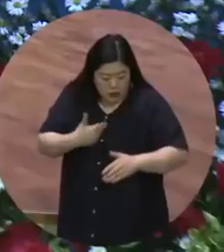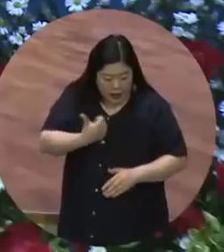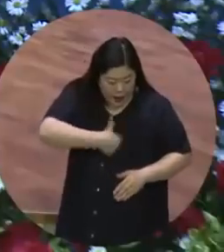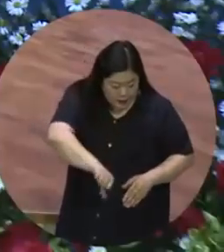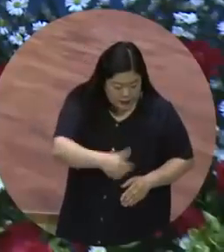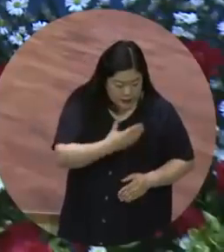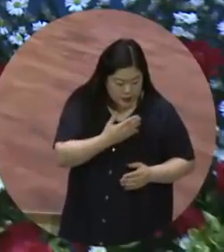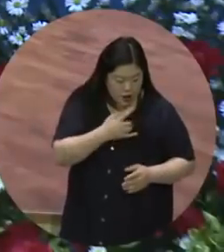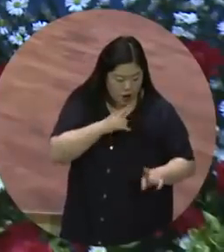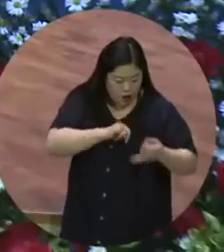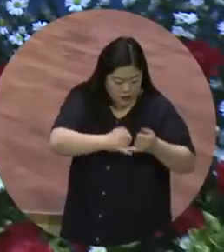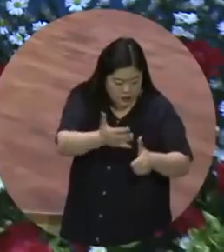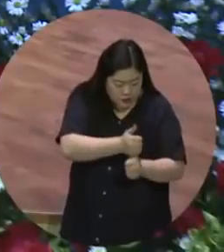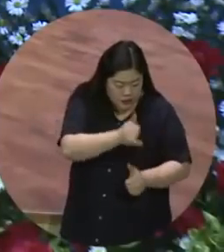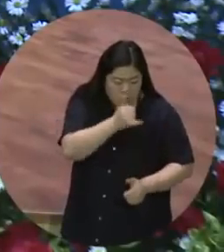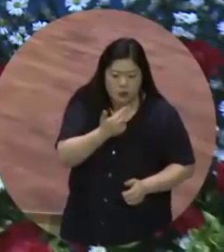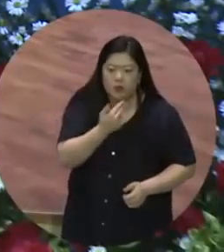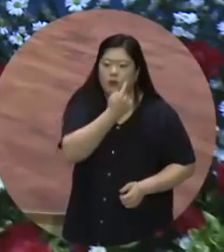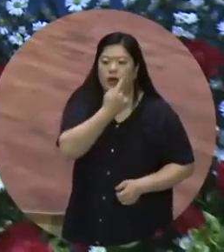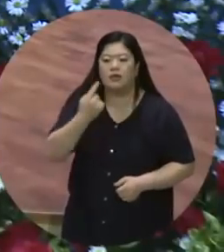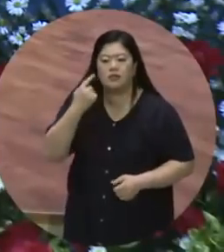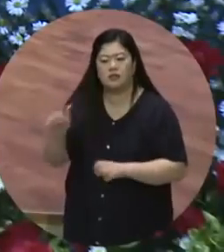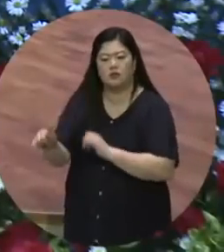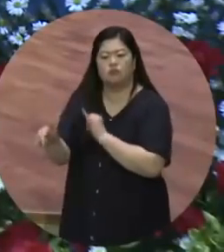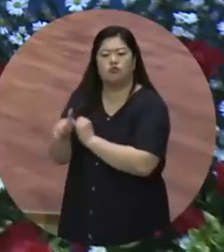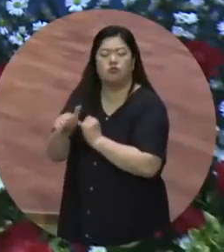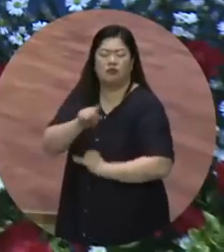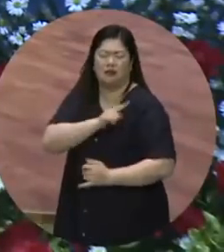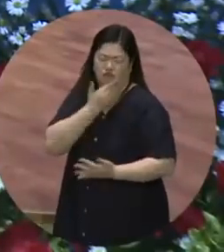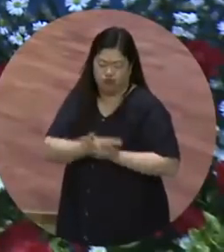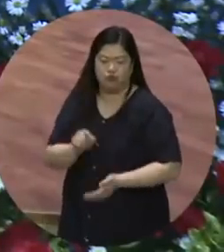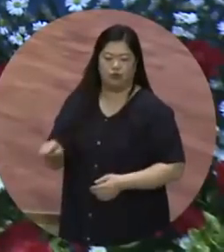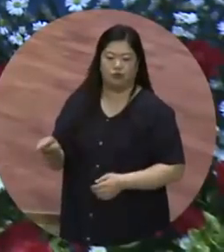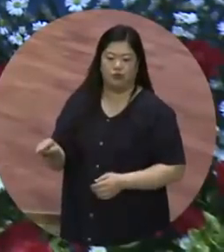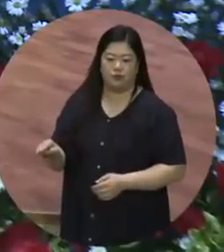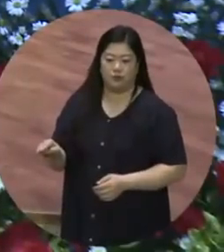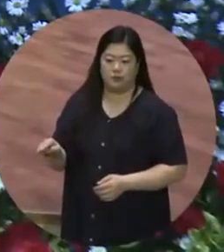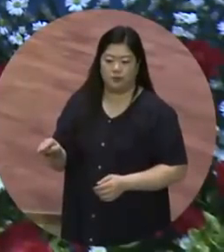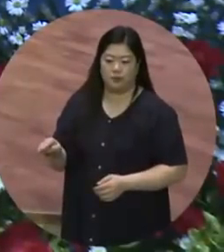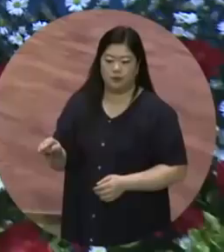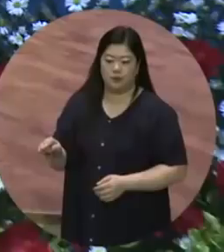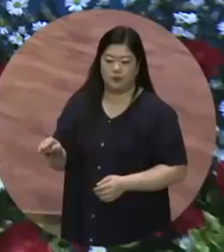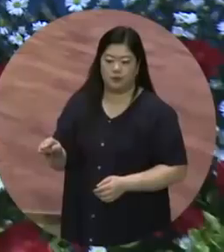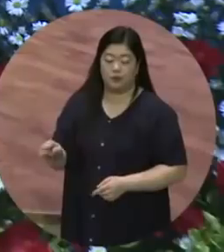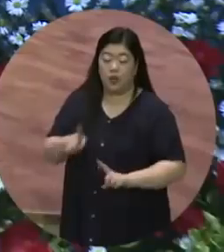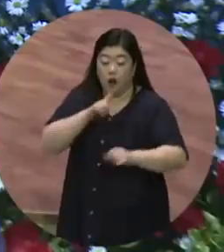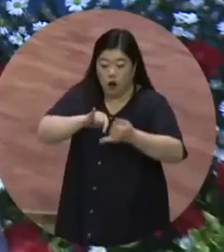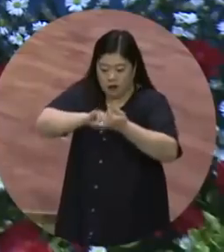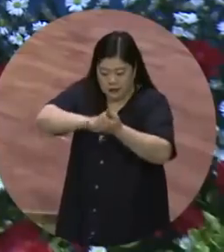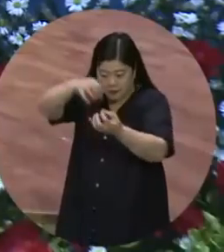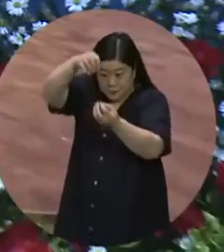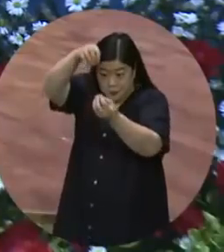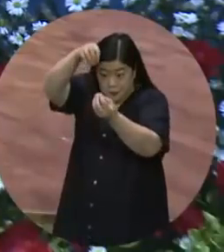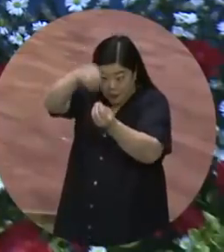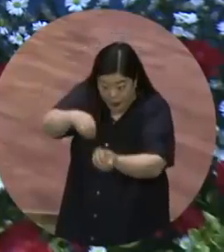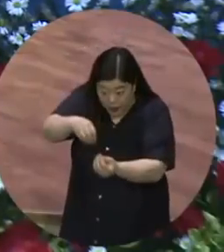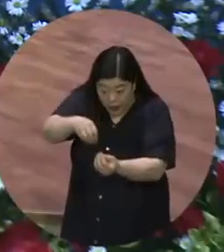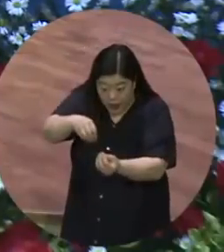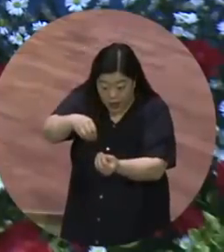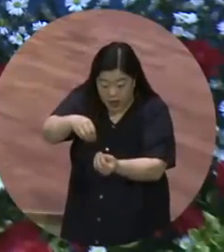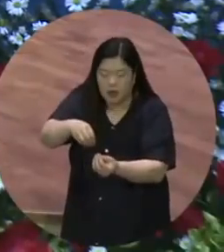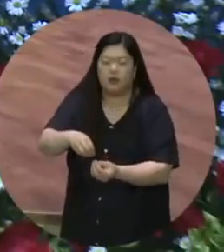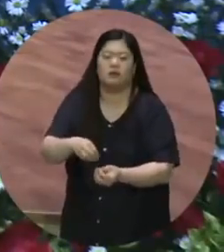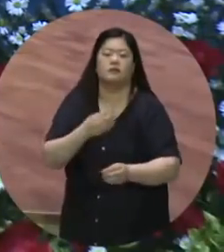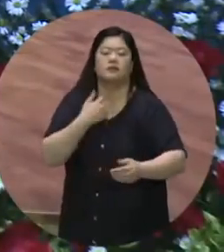오늘 아브라함처럼 하나님의 언약 전달하는 삶 속에 있길 바랍니다. 내가 내 삶이